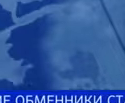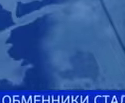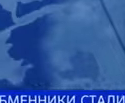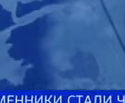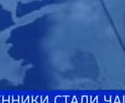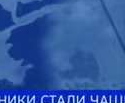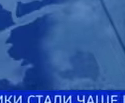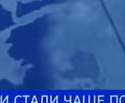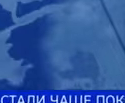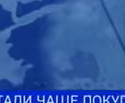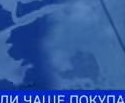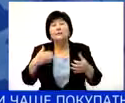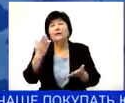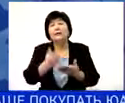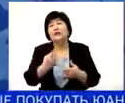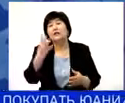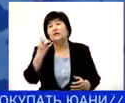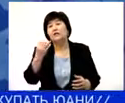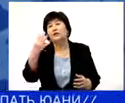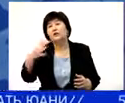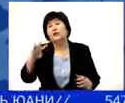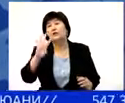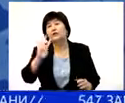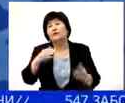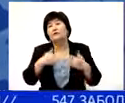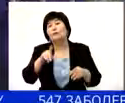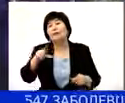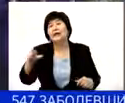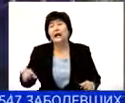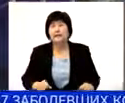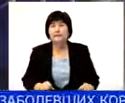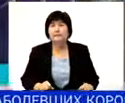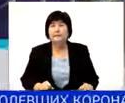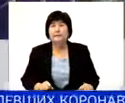В регионе главный экзамен держали 444 выпускника.